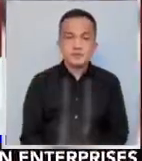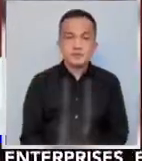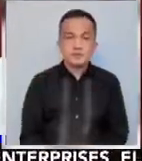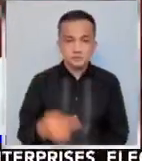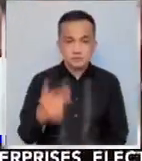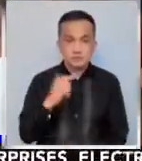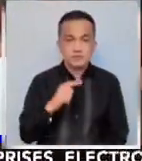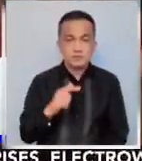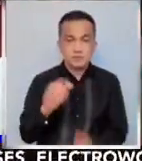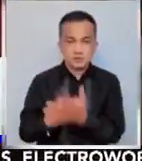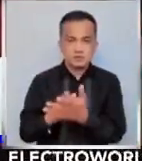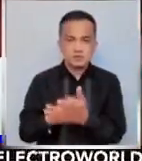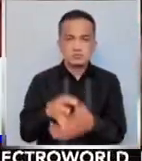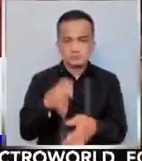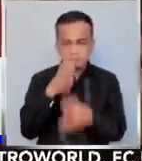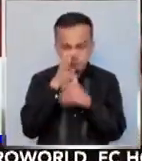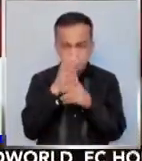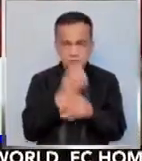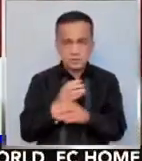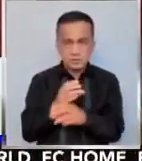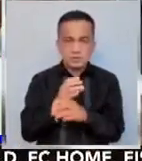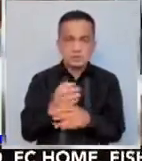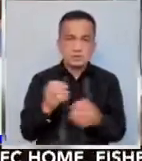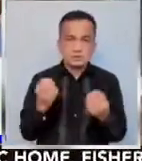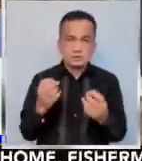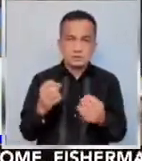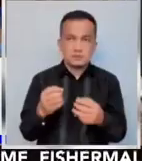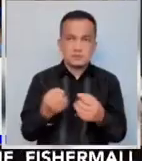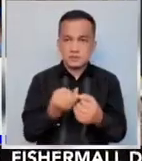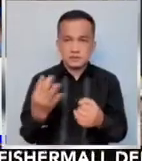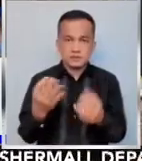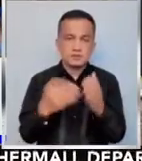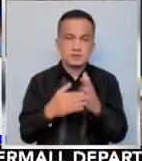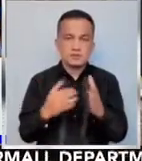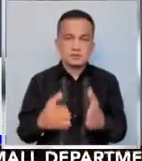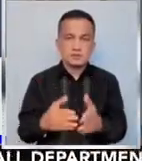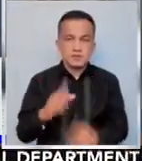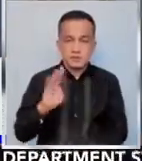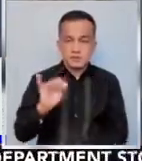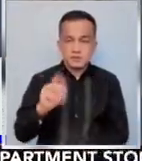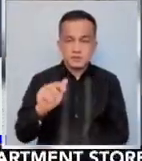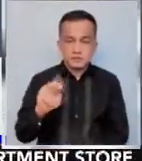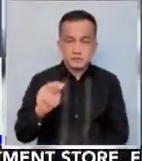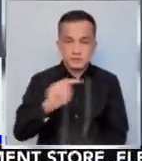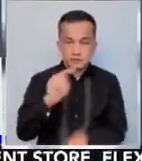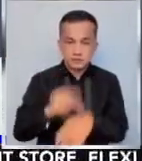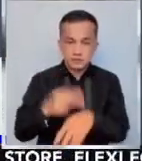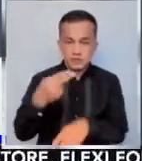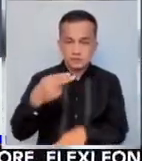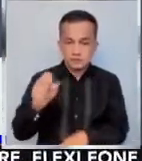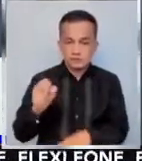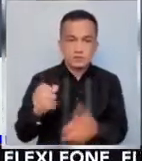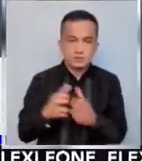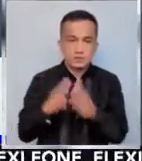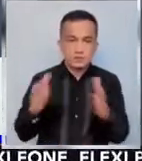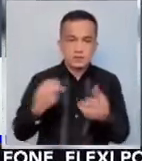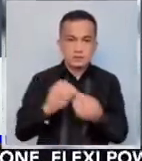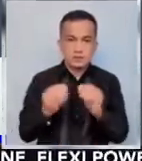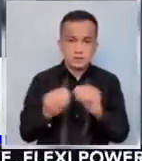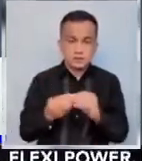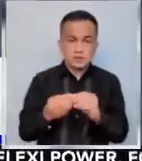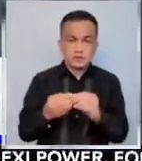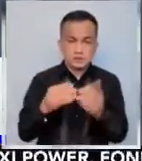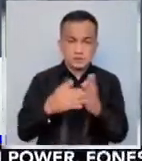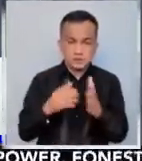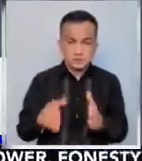eskwelahan, lalo na yung may maraming bilang ng estudyante. Sa Batasan National High School na may pinakamalaking student population na mga nasa